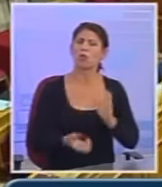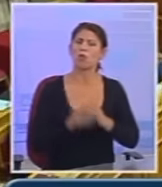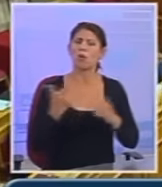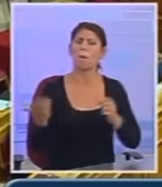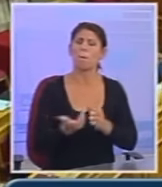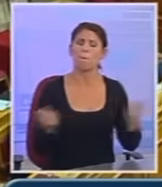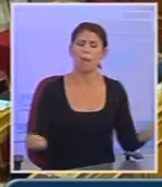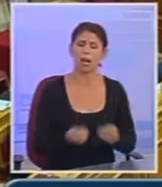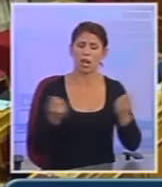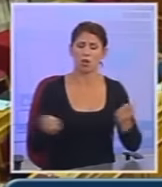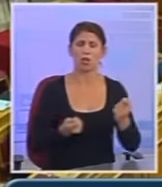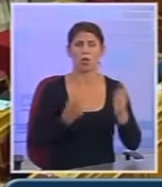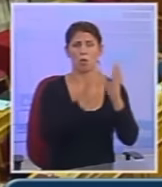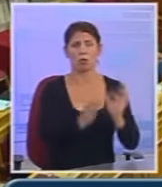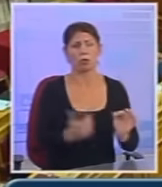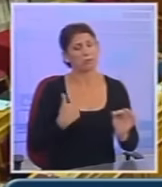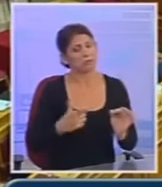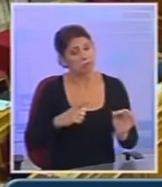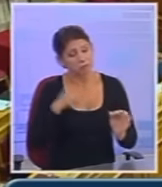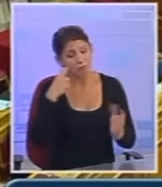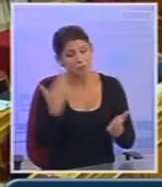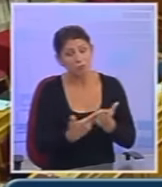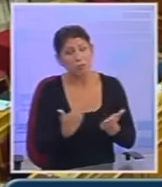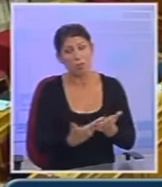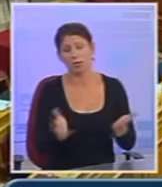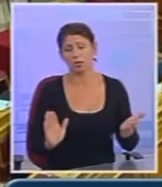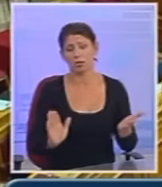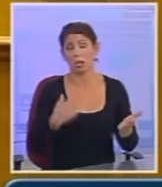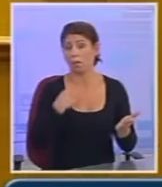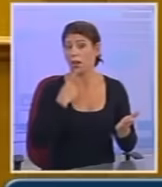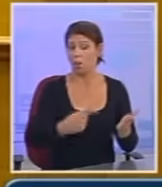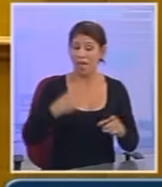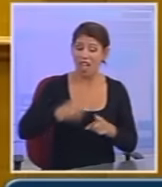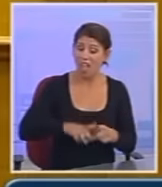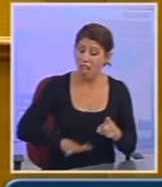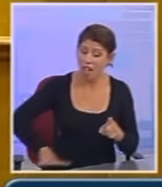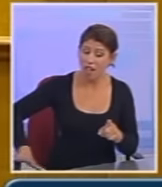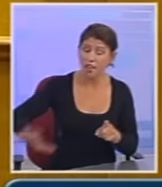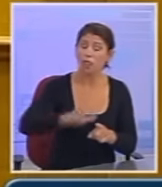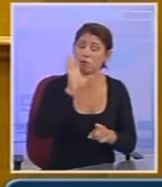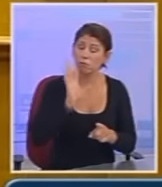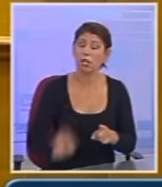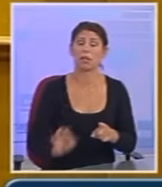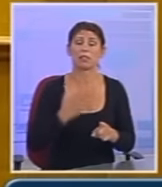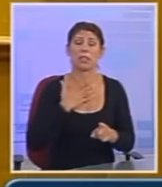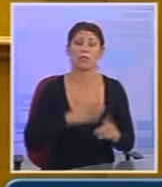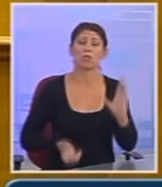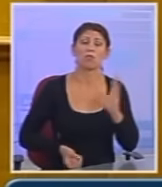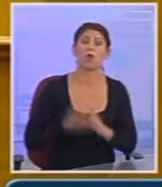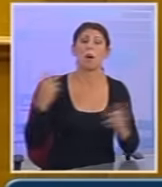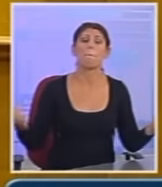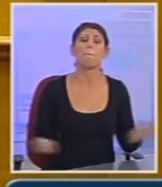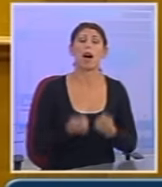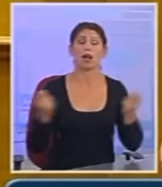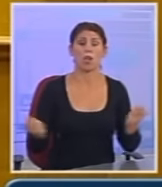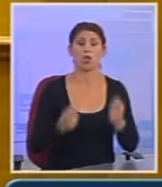εμείς περιμένουμε το διατάφτα. Σε κάθε περίπτωση επιμένουμε πως η χώρα χρειάζεται πράγματι ένα νέο παραγωγικό